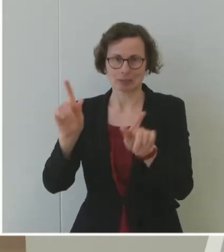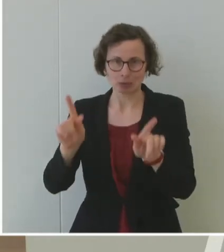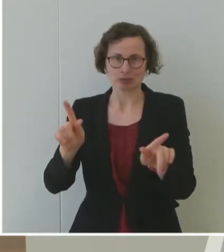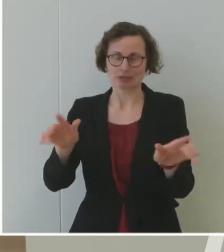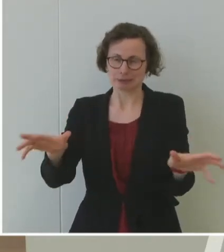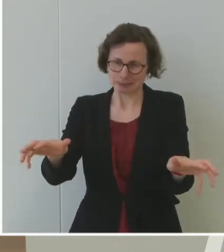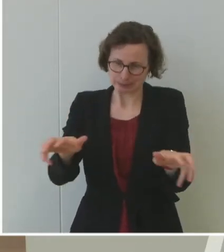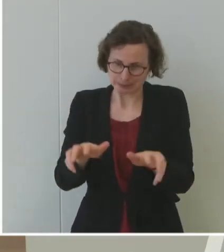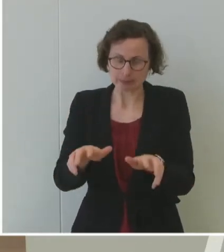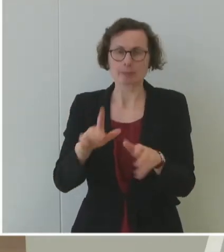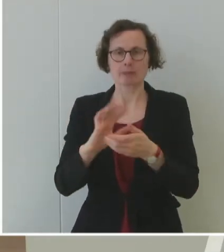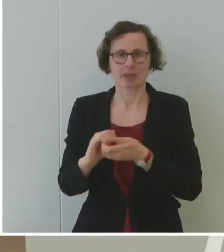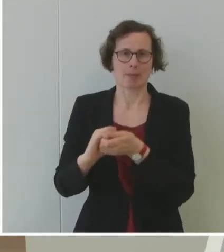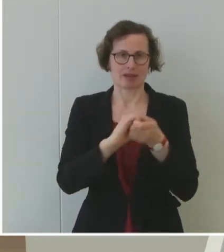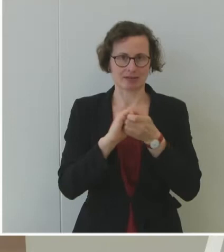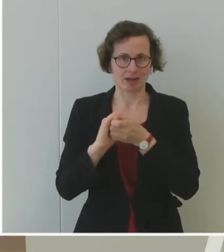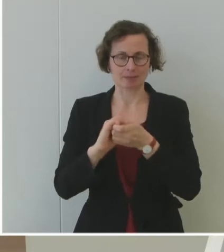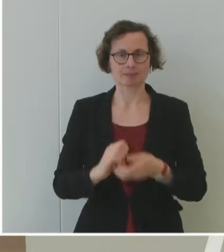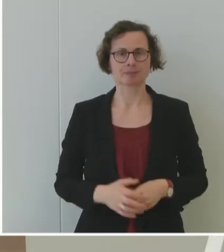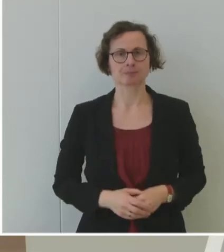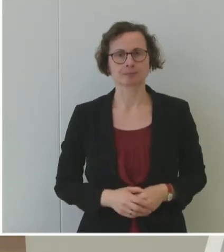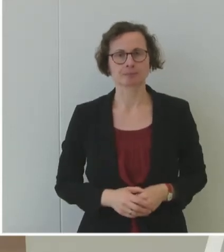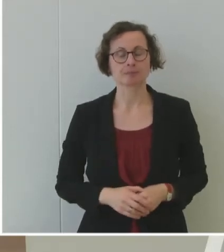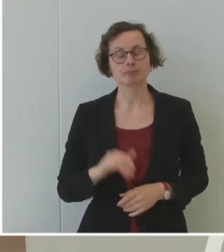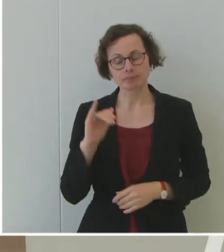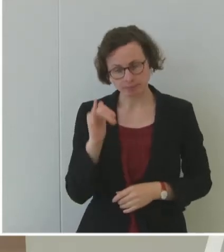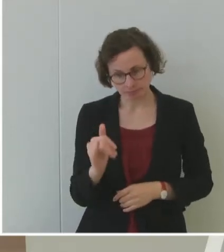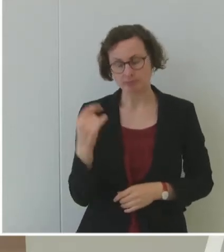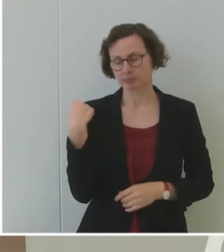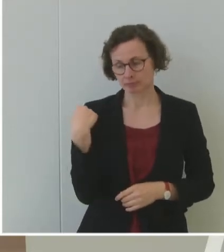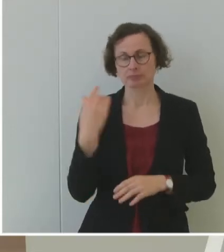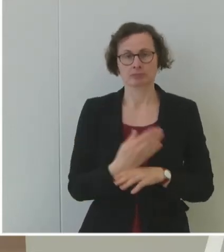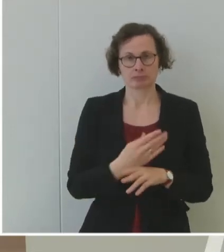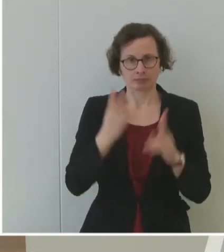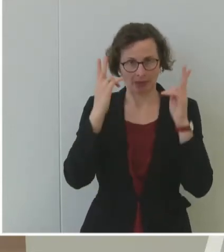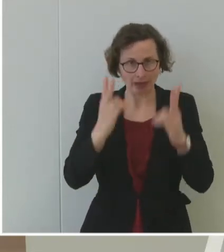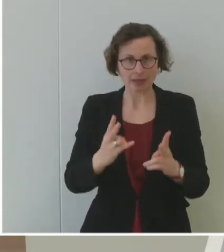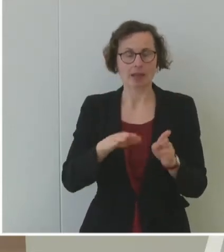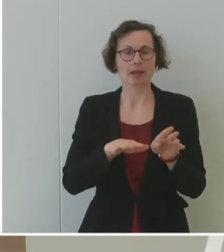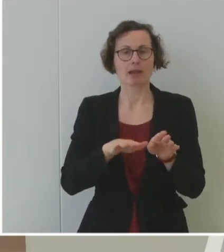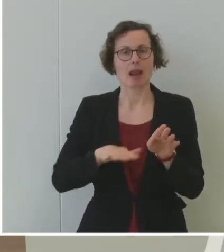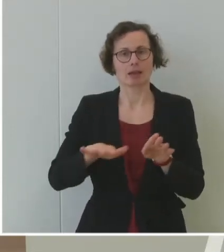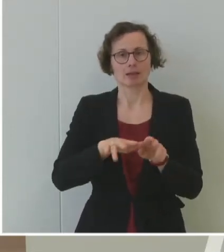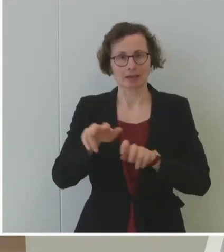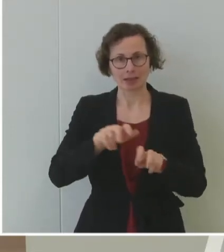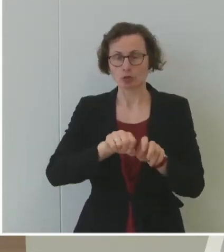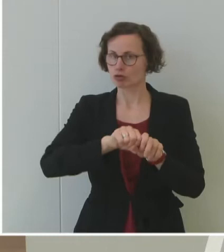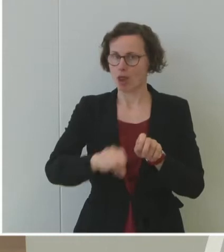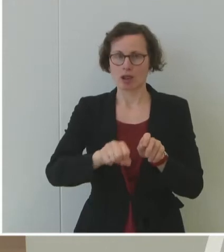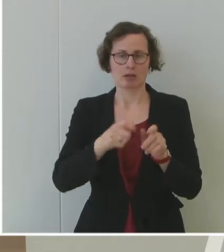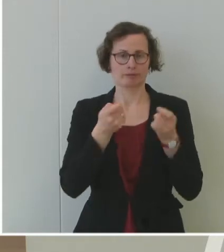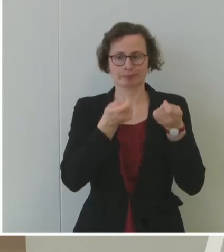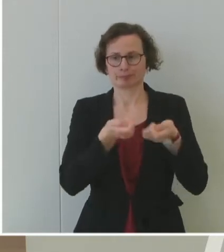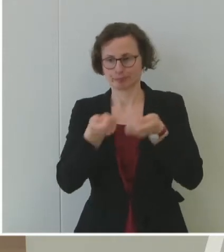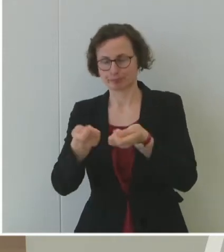und das gemeinsam. Und ja, es war auch gut und richtig, dass die Landesregierung schnell Hilfen für die Wirtschaft auf den Weg gebracht hat.